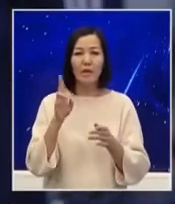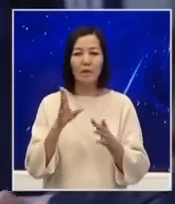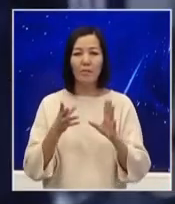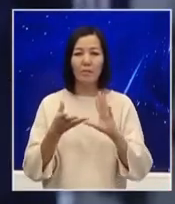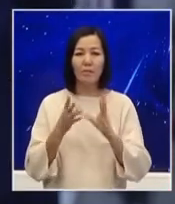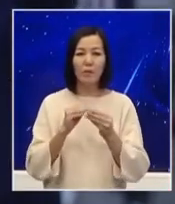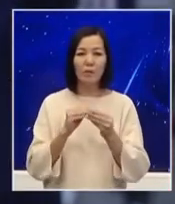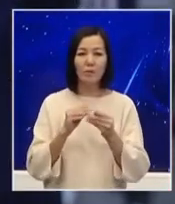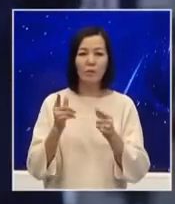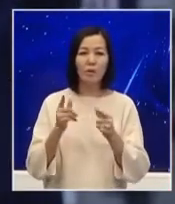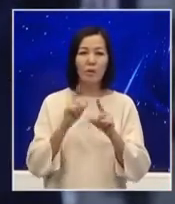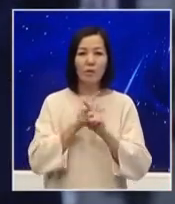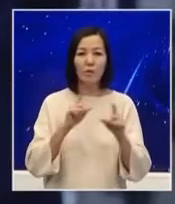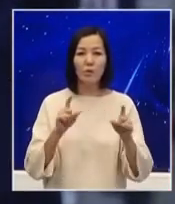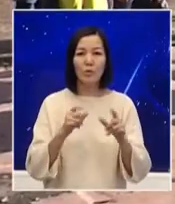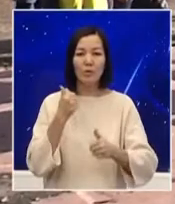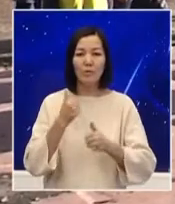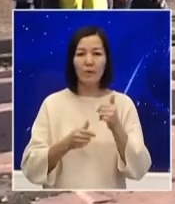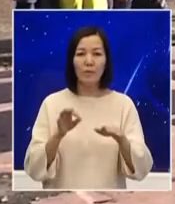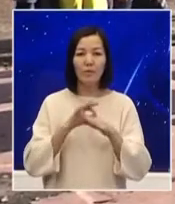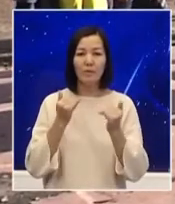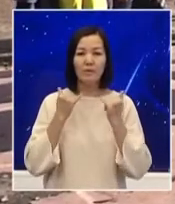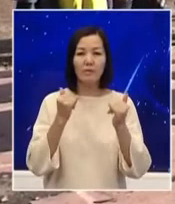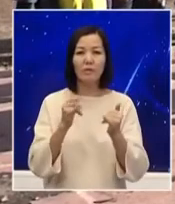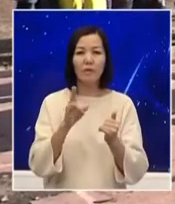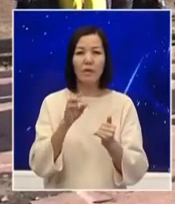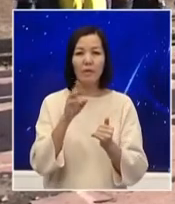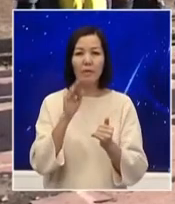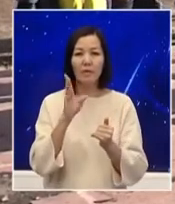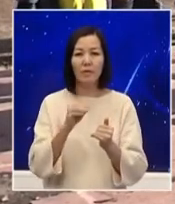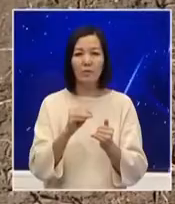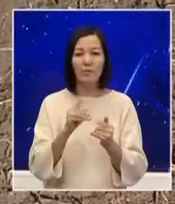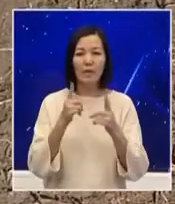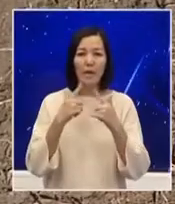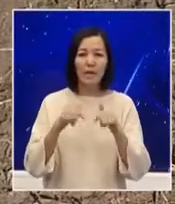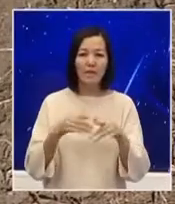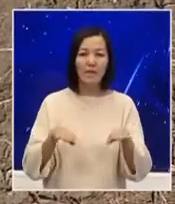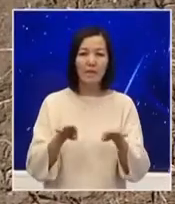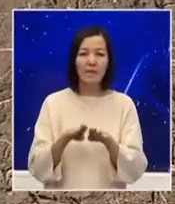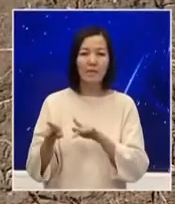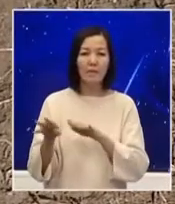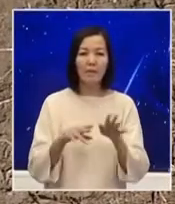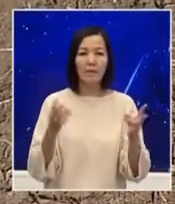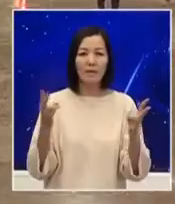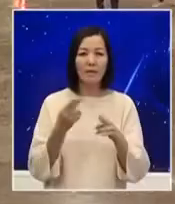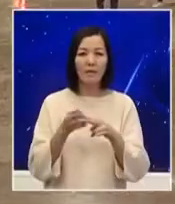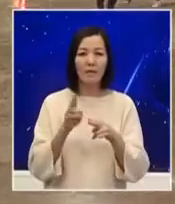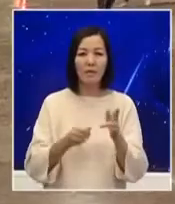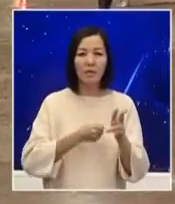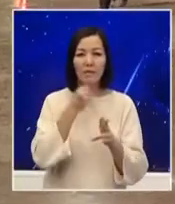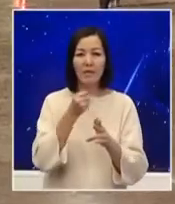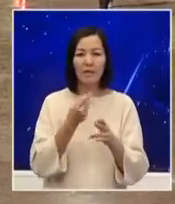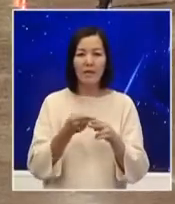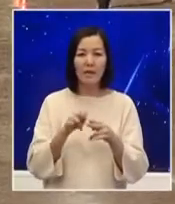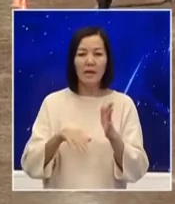между школьниками состоялся именной матч, посвященный Анатолию Калибердину. По мнению организаторов, такие мероприятия необходимы как для